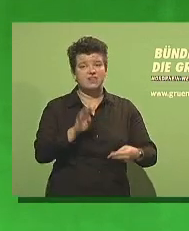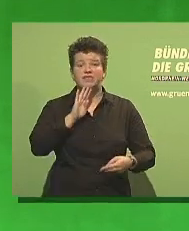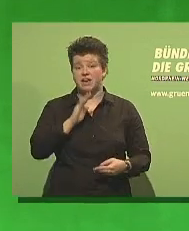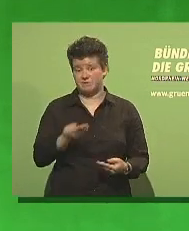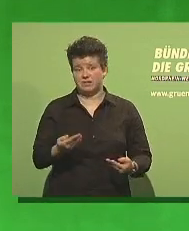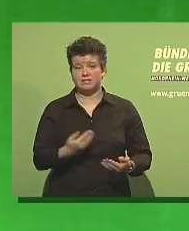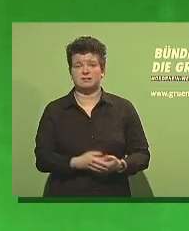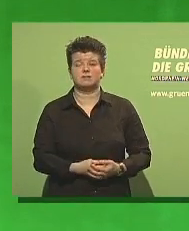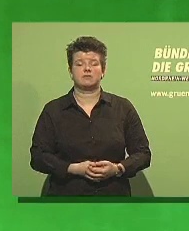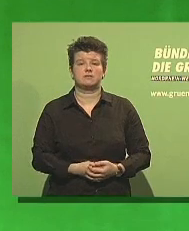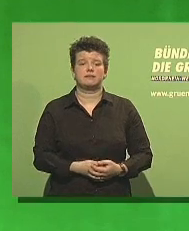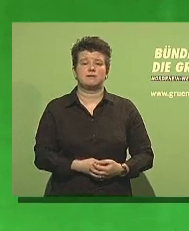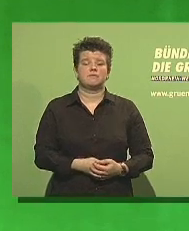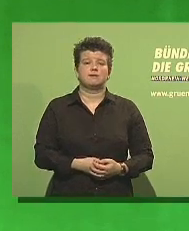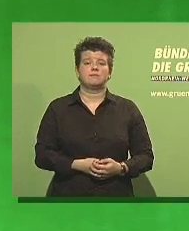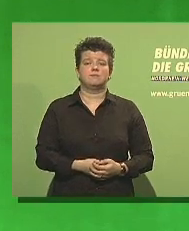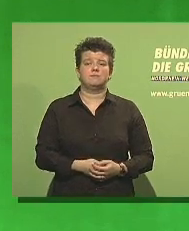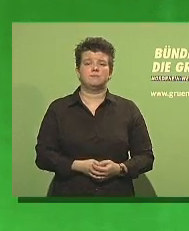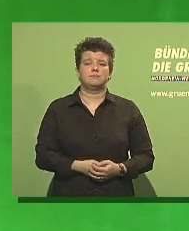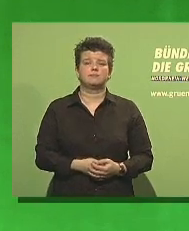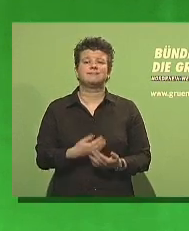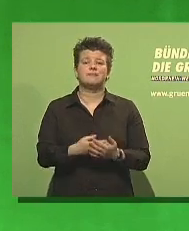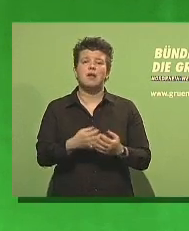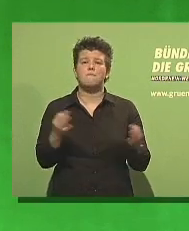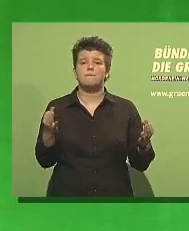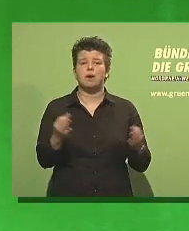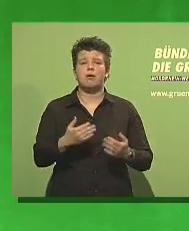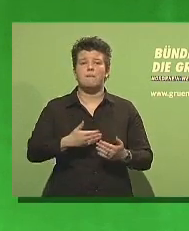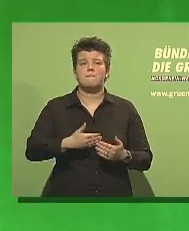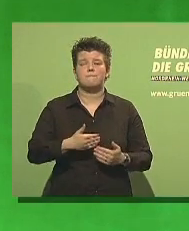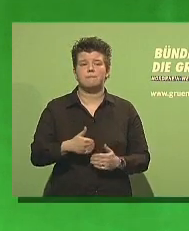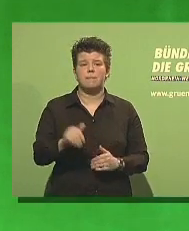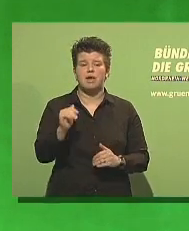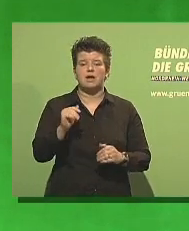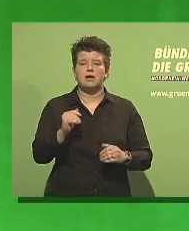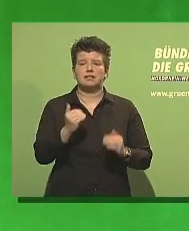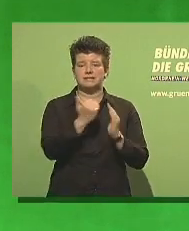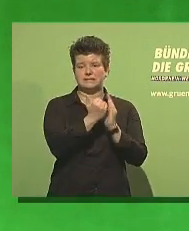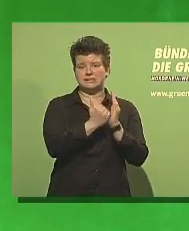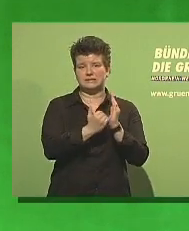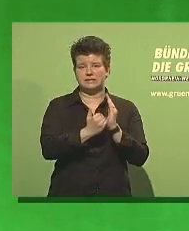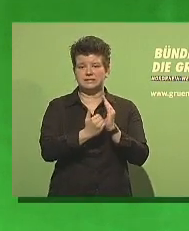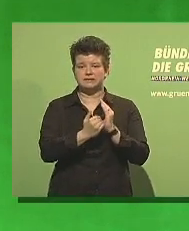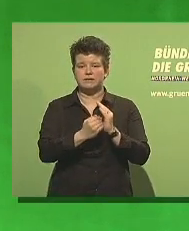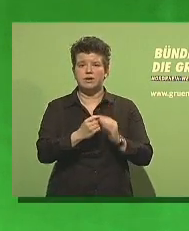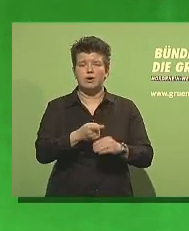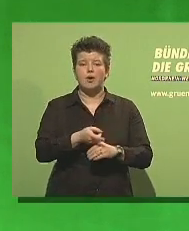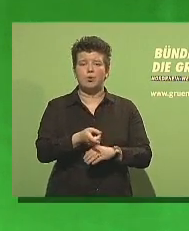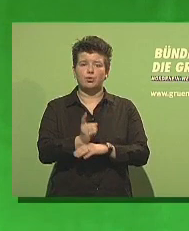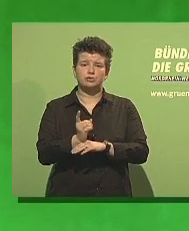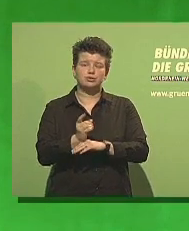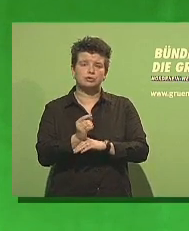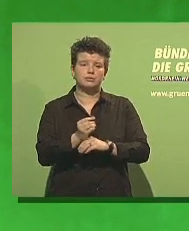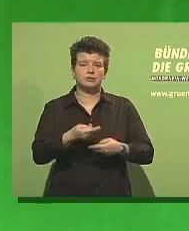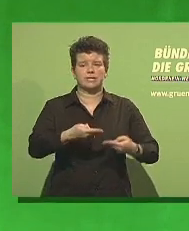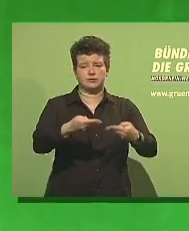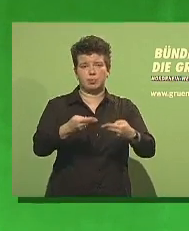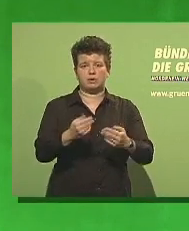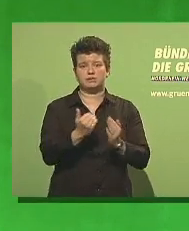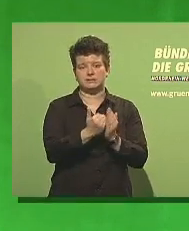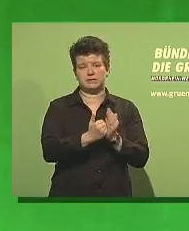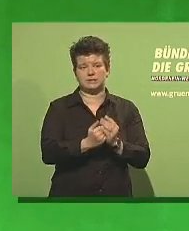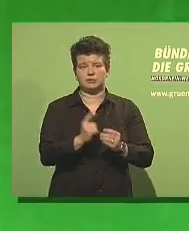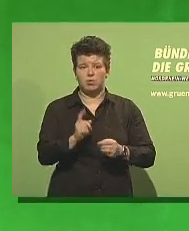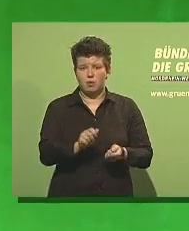Rüstungsexportgesetz. Richtlinien reichen nicht. Sie können unterlaufen werden. Das ist eine entscheidende Lehre, ja,